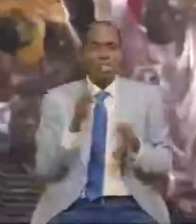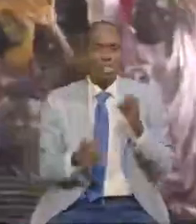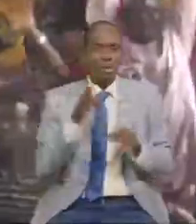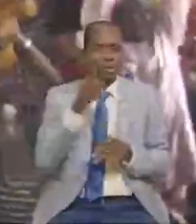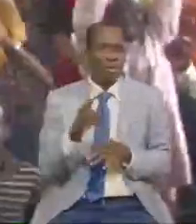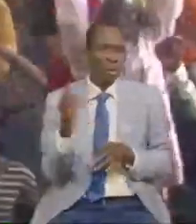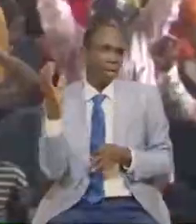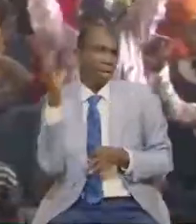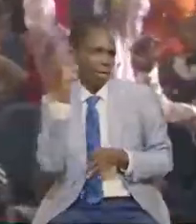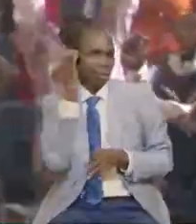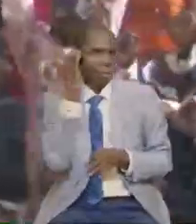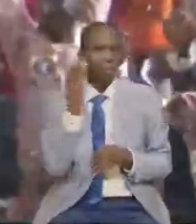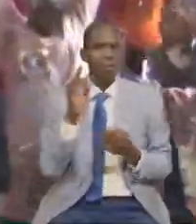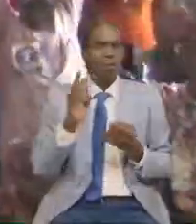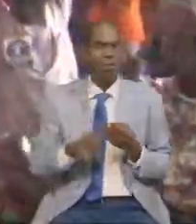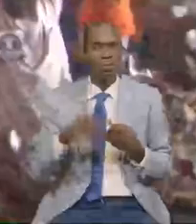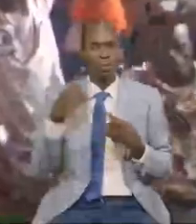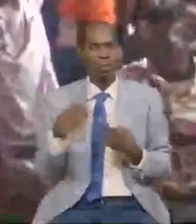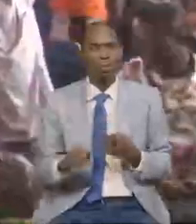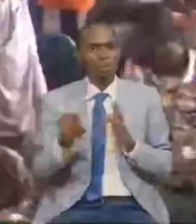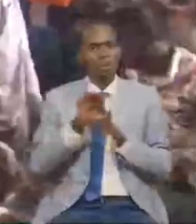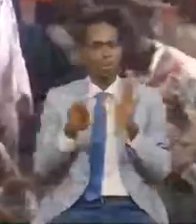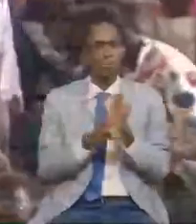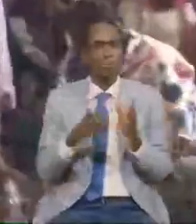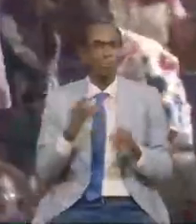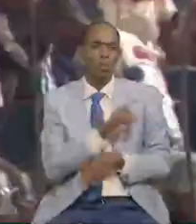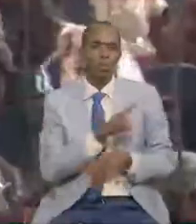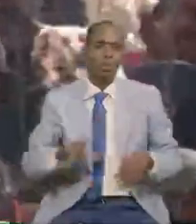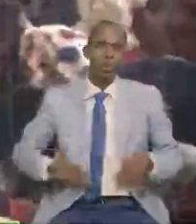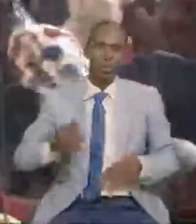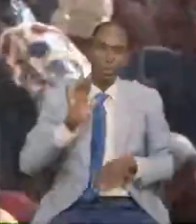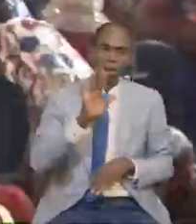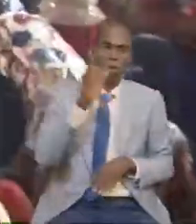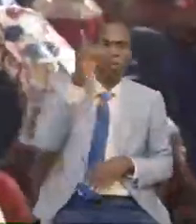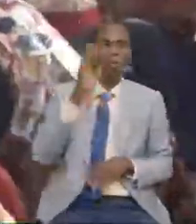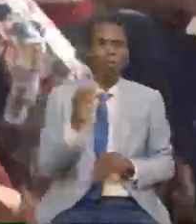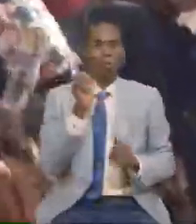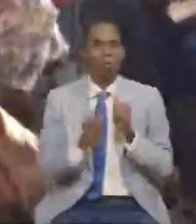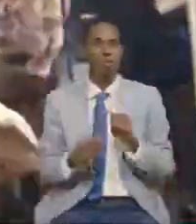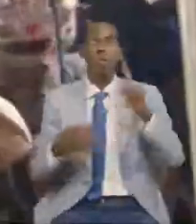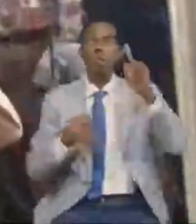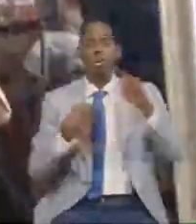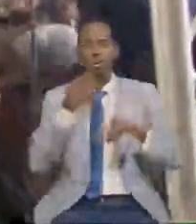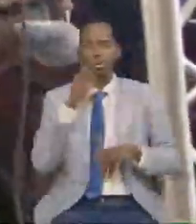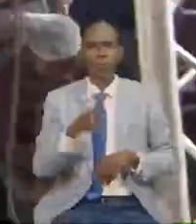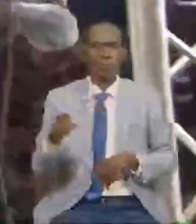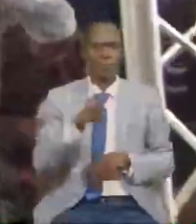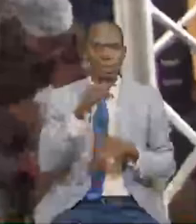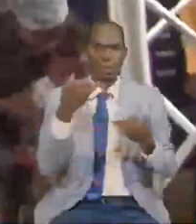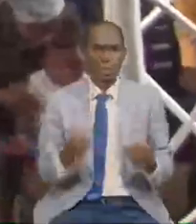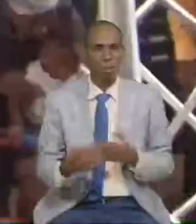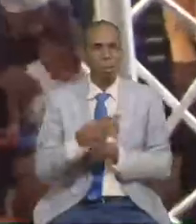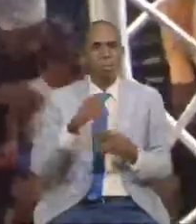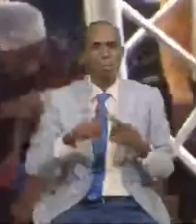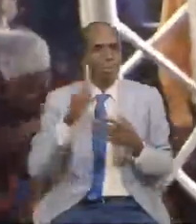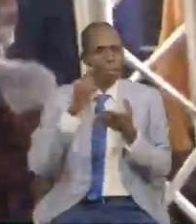au commandement de l'Éternel ton Dieu, que je te prescris aujourd'hui, lorsque tu les observeras et les mettras en place, un